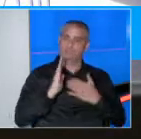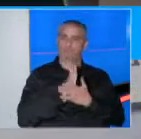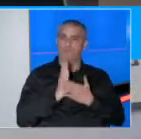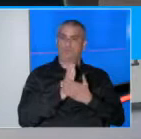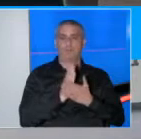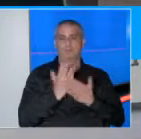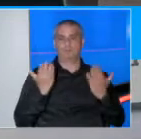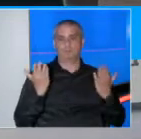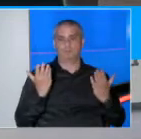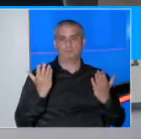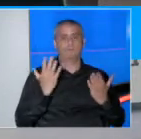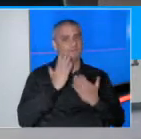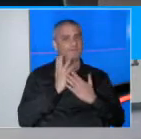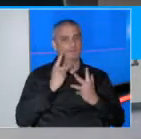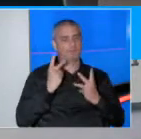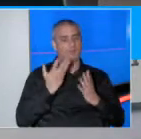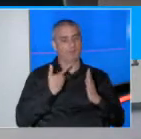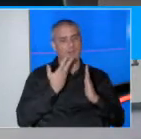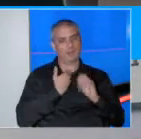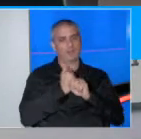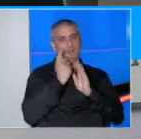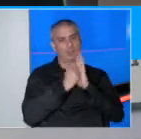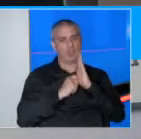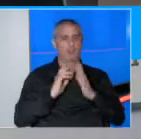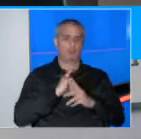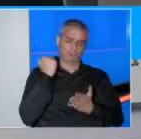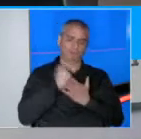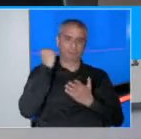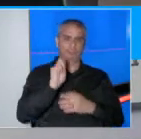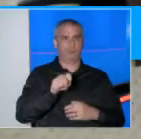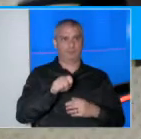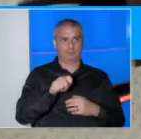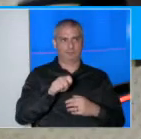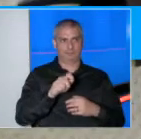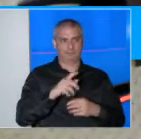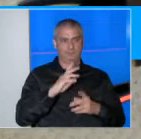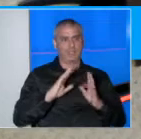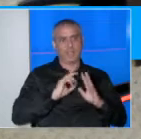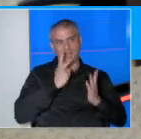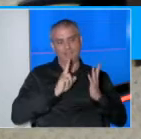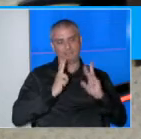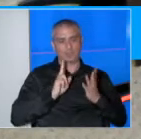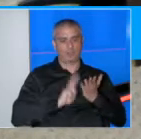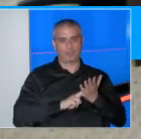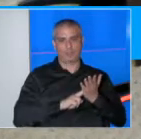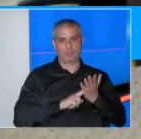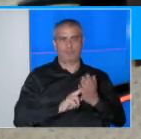אפשר לקבל תקנות שונות ולאשר אותן בכנסת בצורה הנכונה חקיקתית.